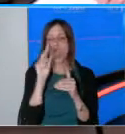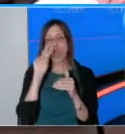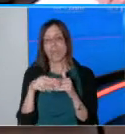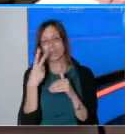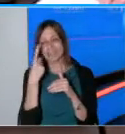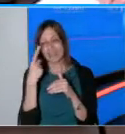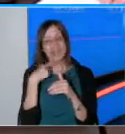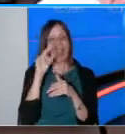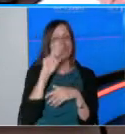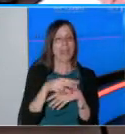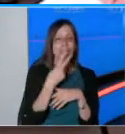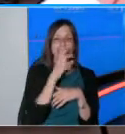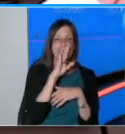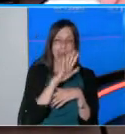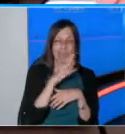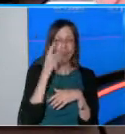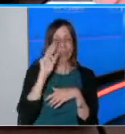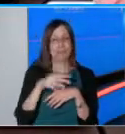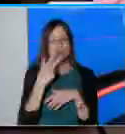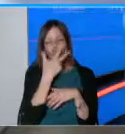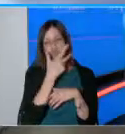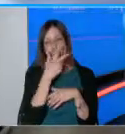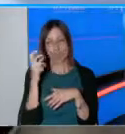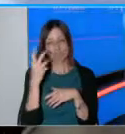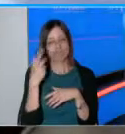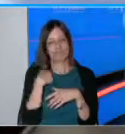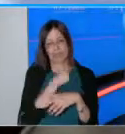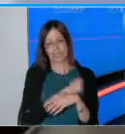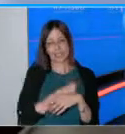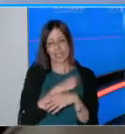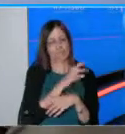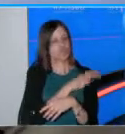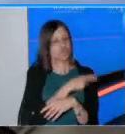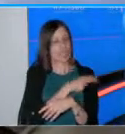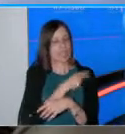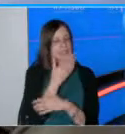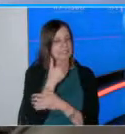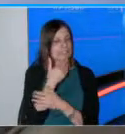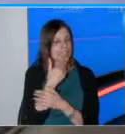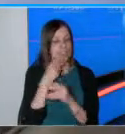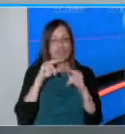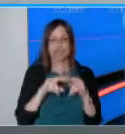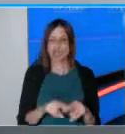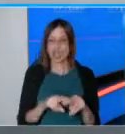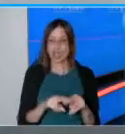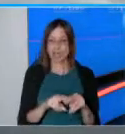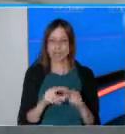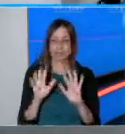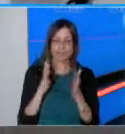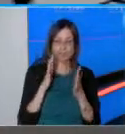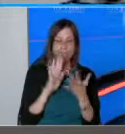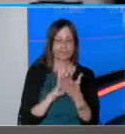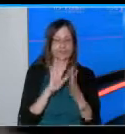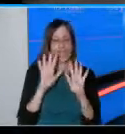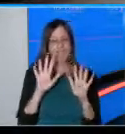ל-2021, ל-2025 ול-2030. לצערי, משטרת ישראל נשארה בערך